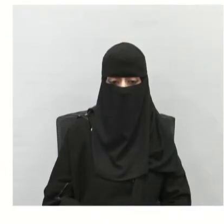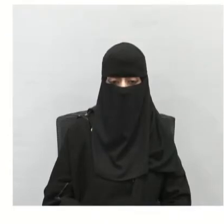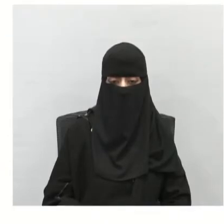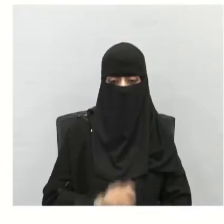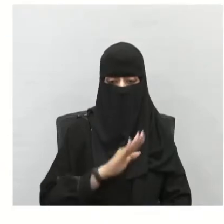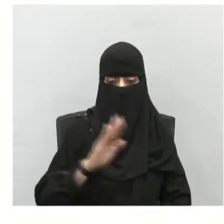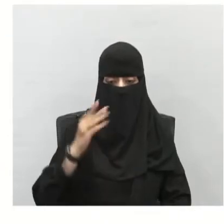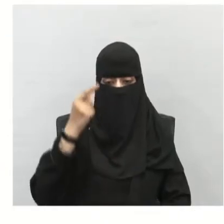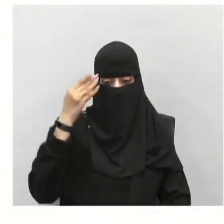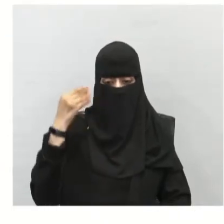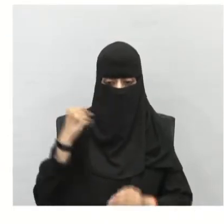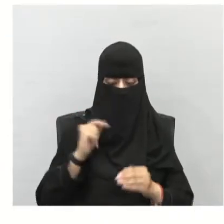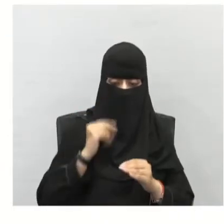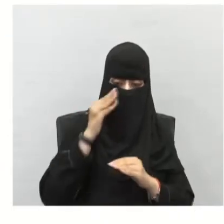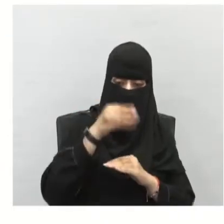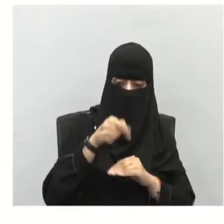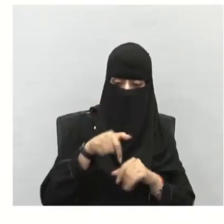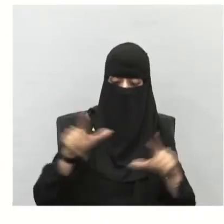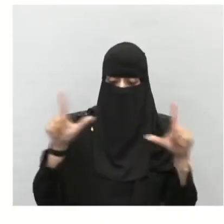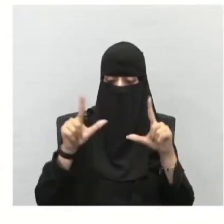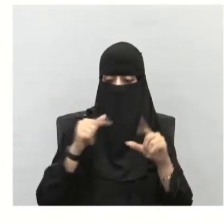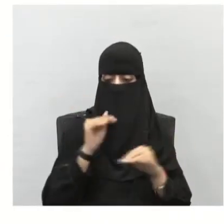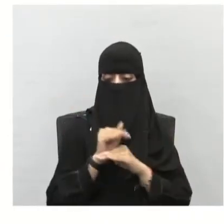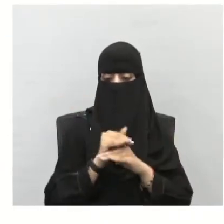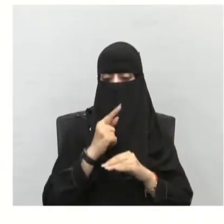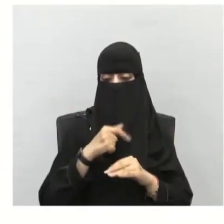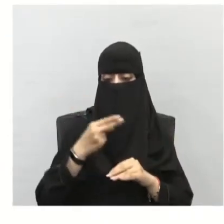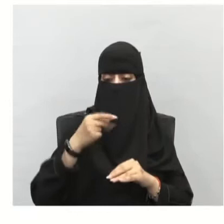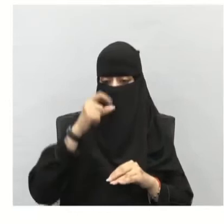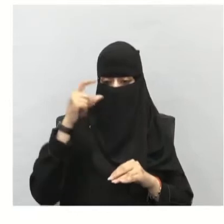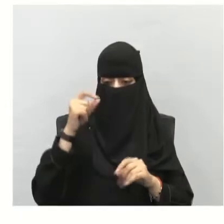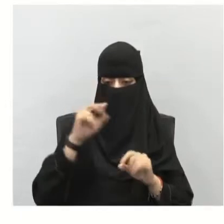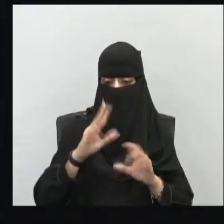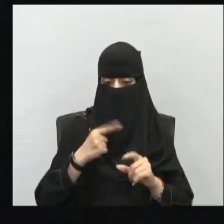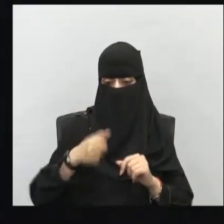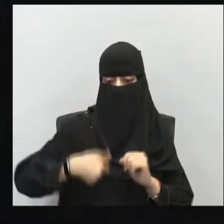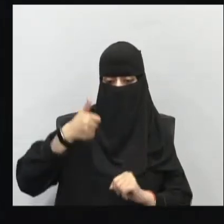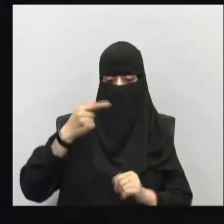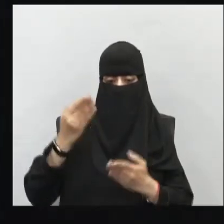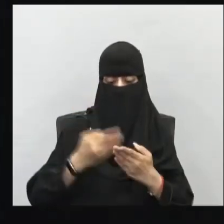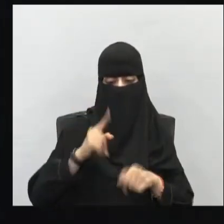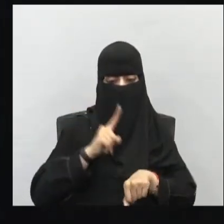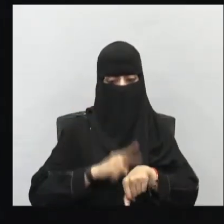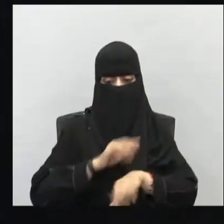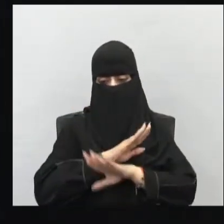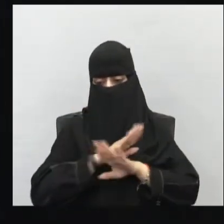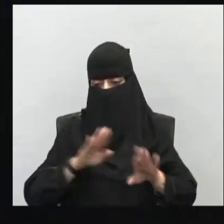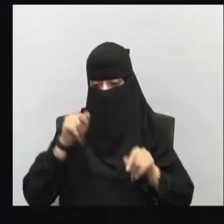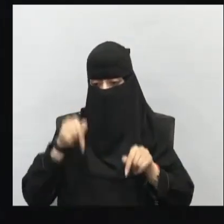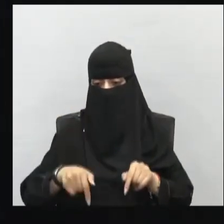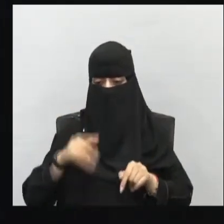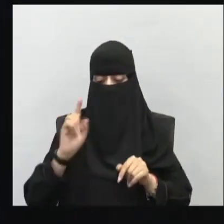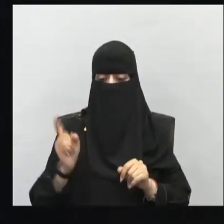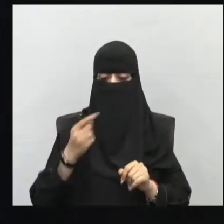طبعاً لا ننسى زيارة بوابة التعليم الوطنية عين، فهي لكم خير معين. انتهى وقتنا لهذا اليوم، أجدكم